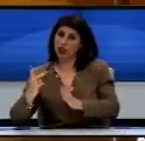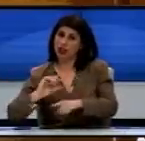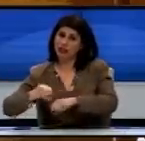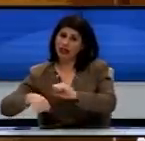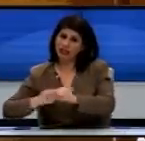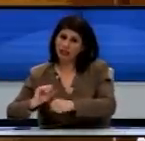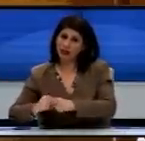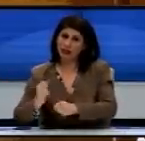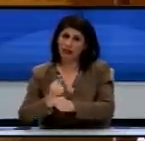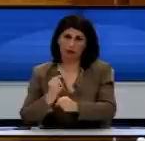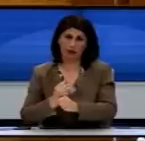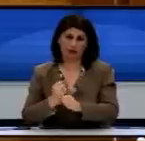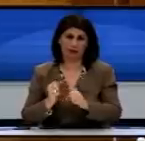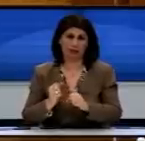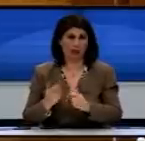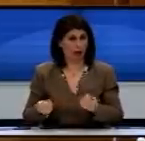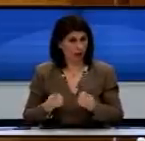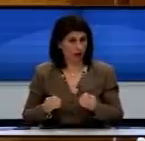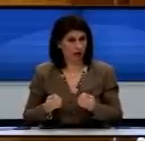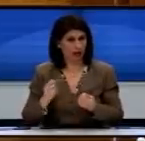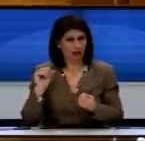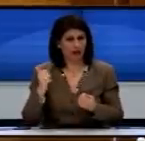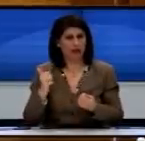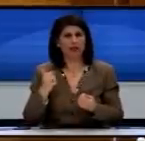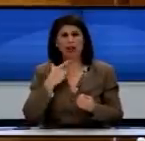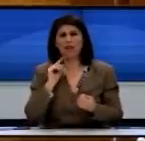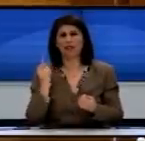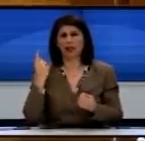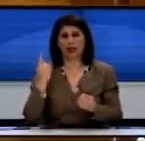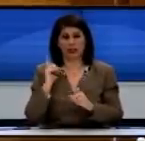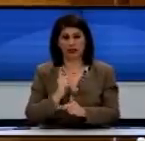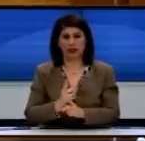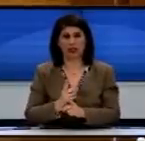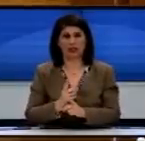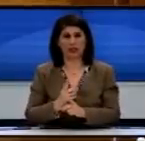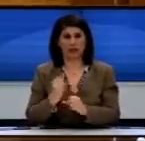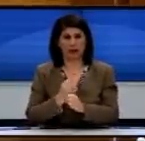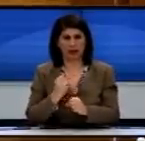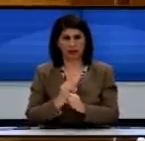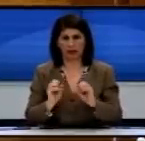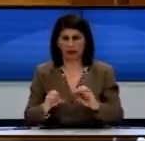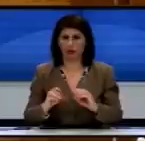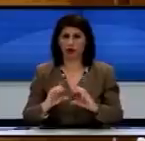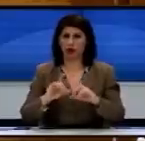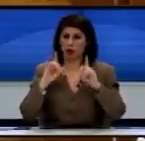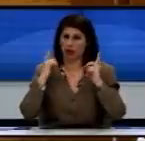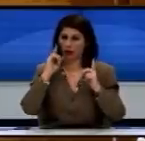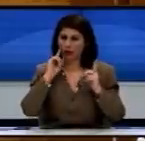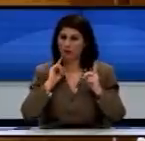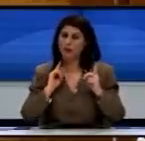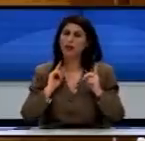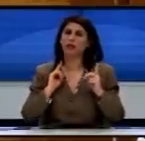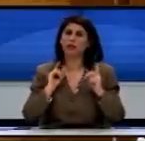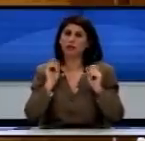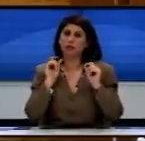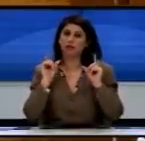δραστηριότητα και στην επαγγελματική απασχόληση. Χθες είχα την ευκαιρία να επισκεφτώ το Εργαστήριο Ειδικής Επαγγελματικής Εκπαίδευσης στον Άγιο Δημήτριο και